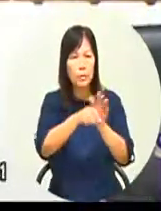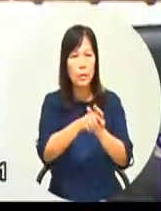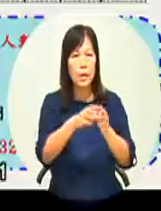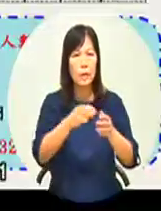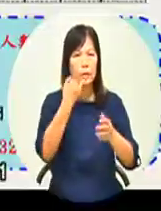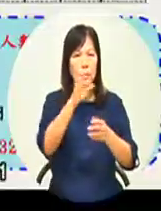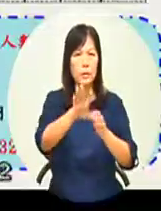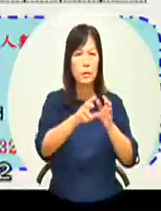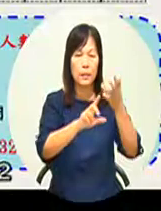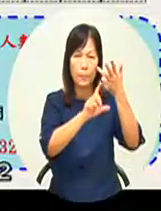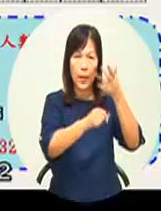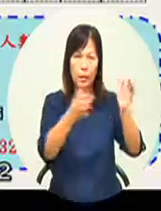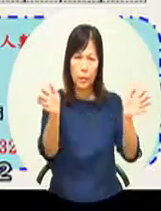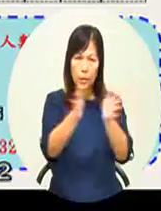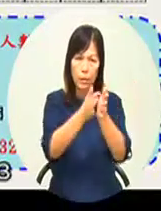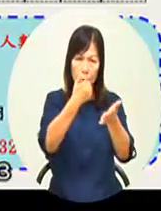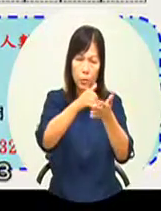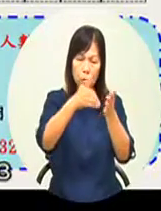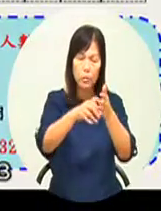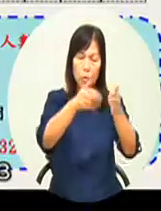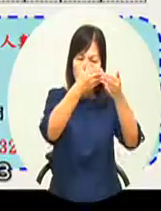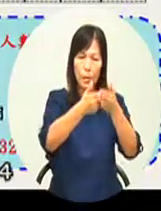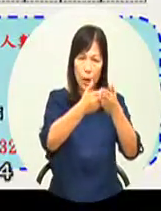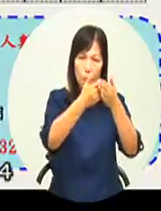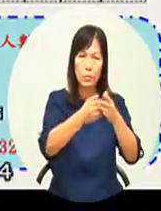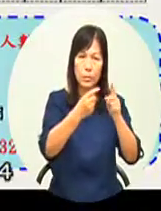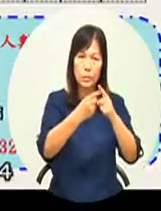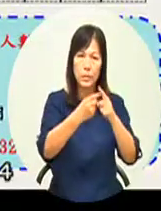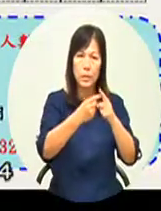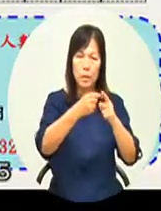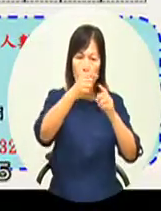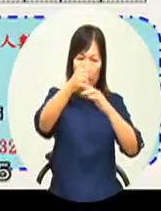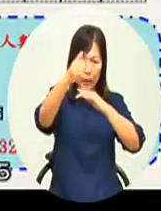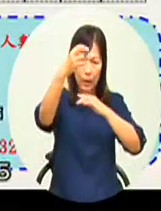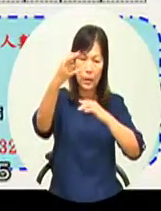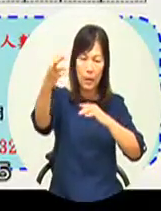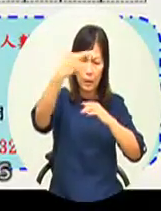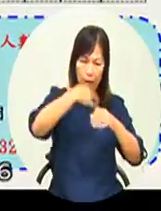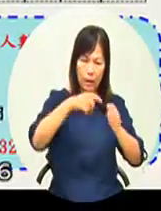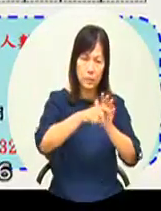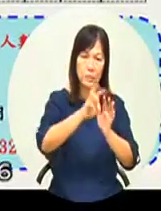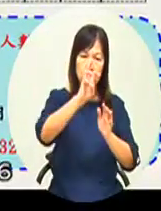局八月的统计哦，大陆旅客入境人数是